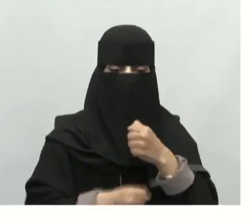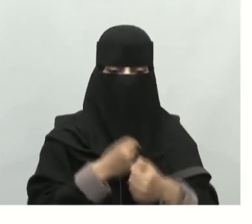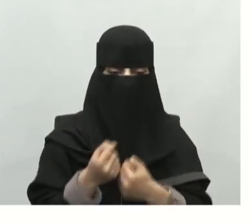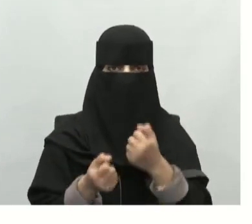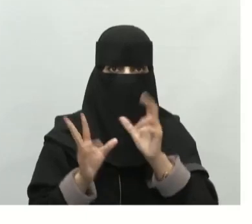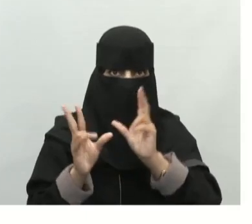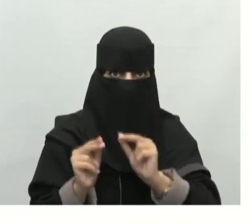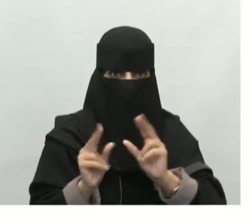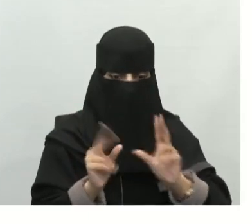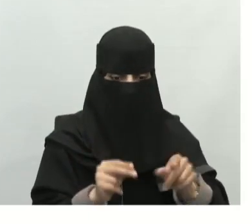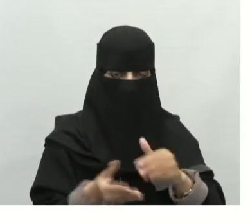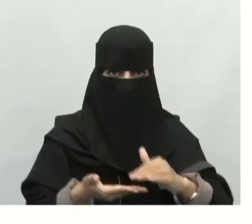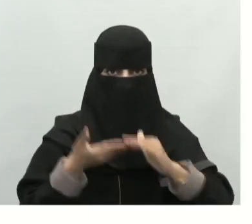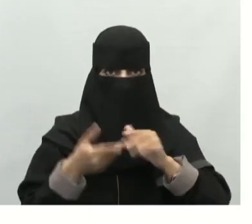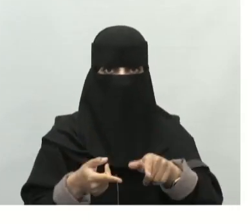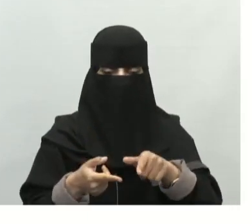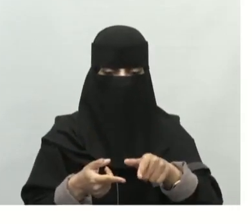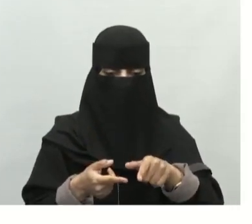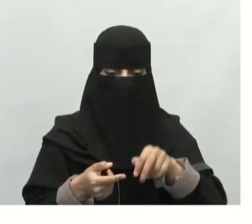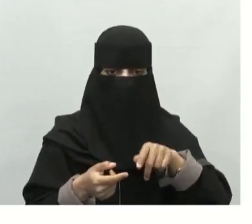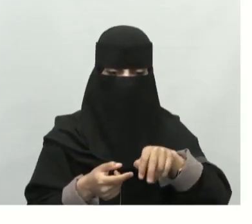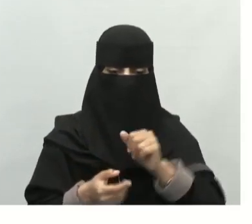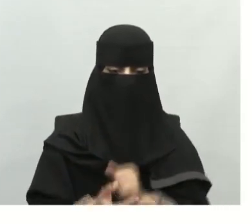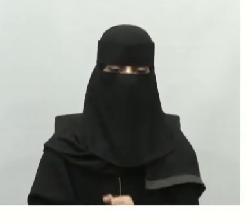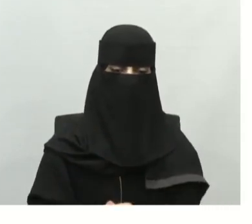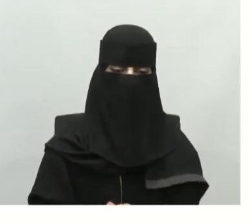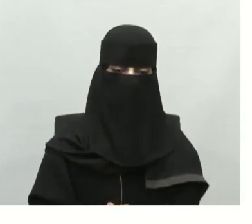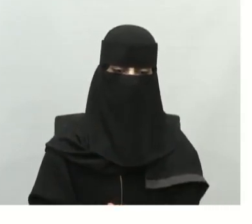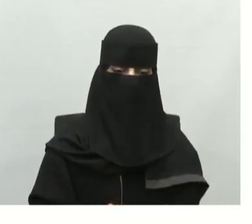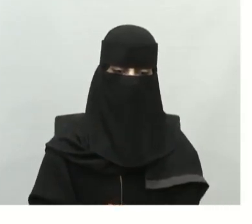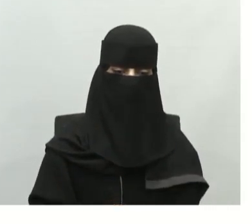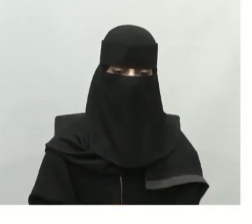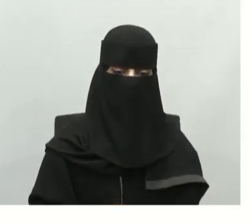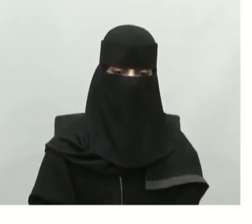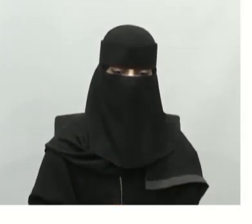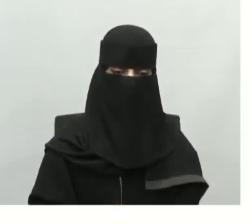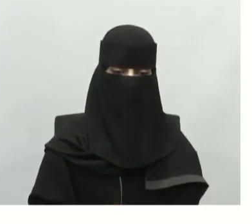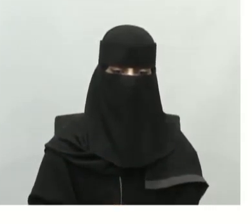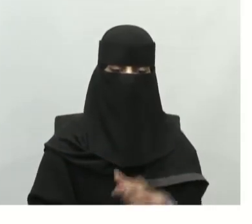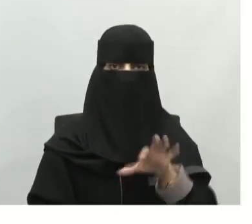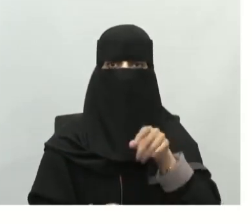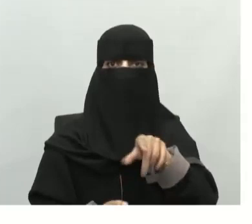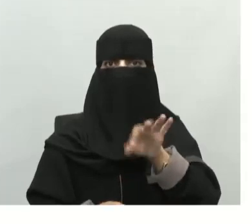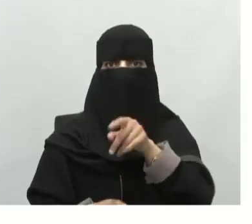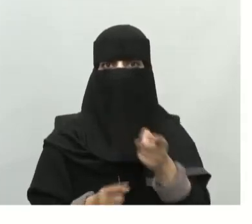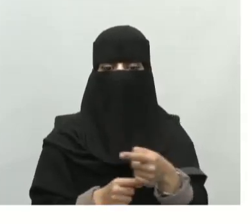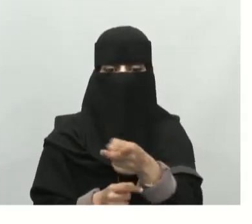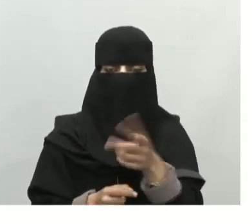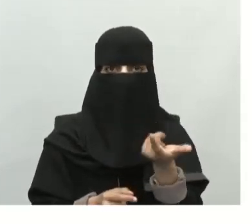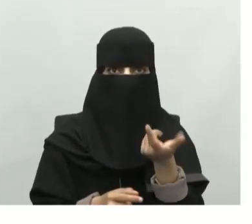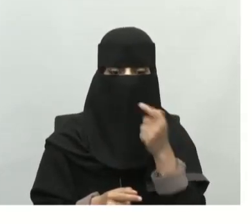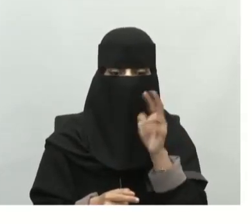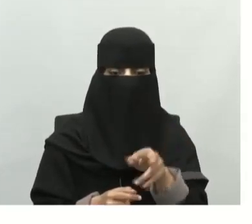الطريقه حيث تساعدها اطرافها في الحركه و لكن نستثني منها الافاعي ولماذا نستثني